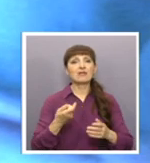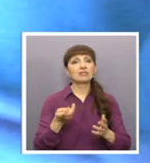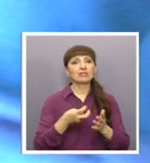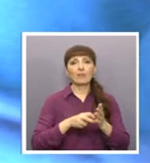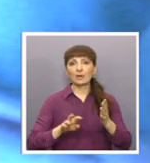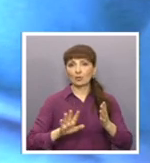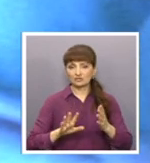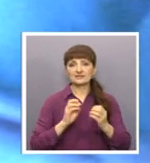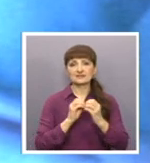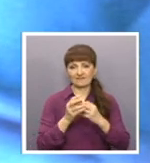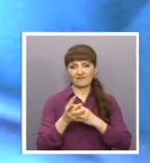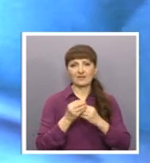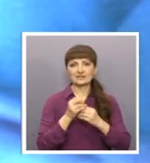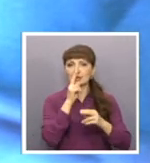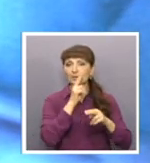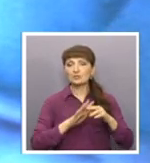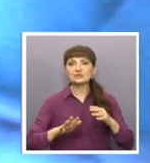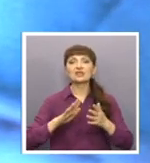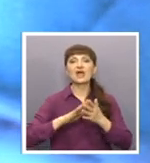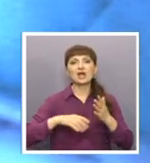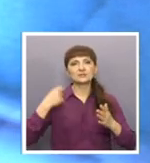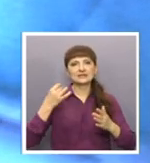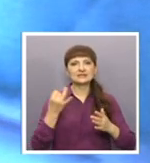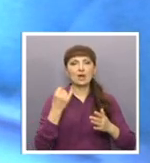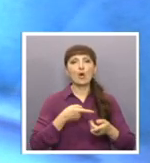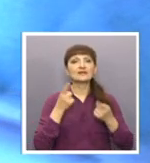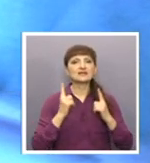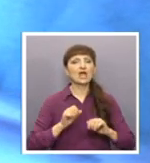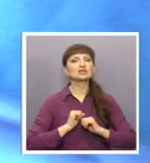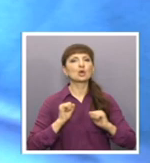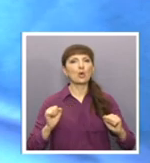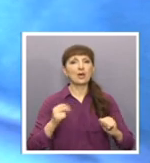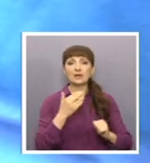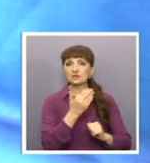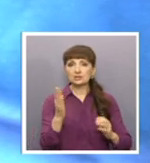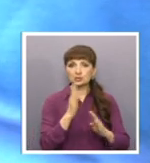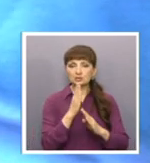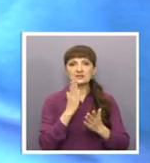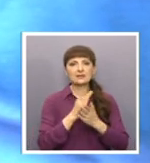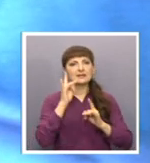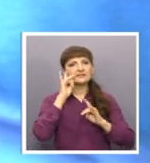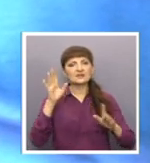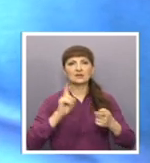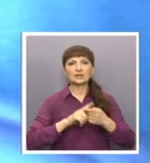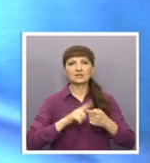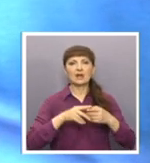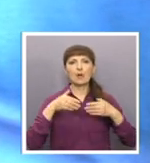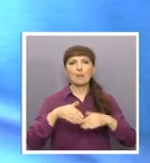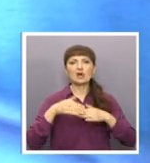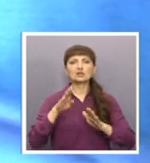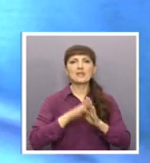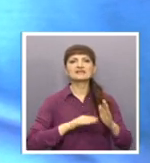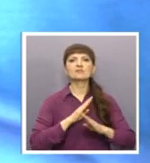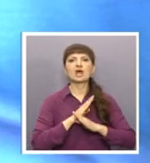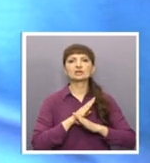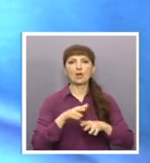переключайтесь, оставайтесь с нами и не пропустите материал «Ажар Оразбай» о настоящих героях, чьи судьбы стали известны благодаря маршу Бессмертного полка.